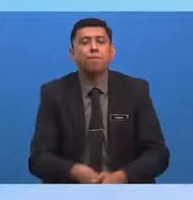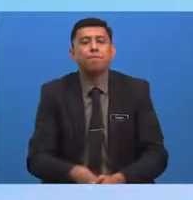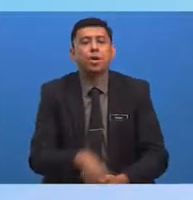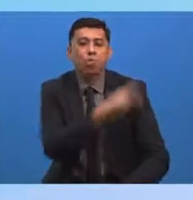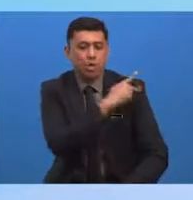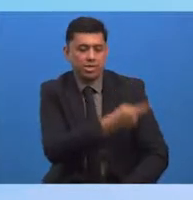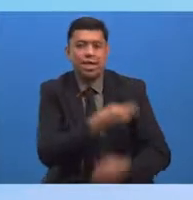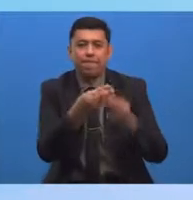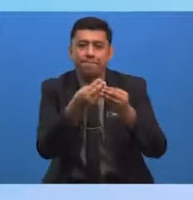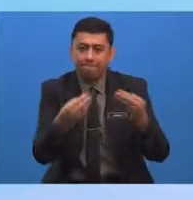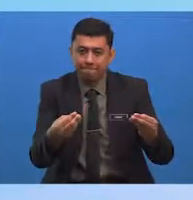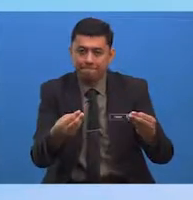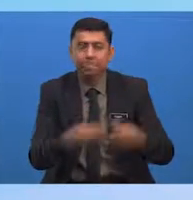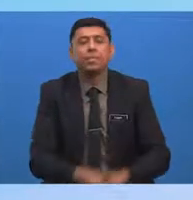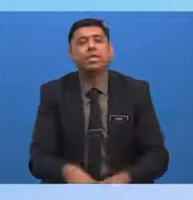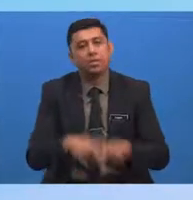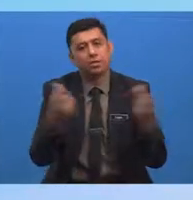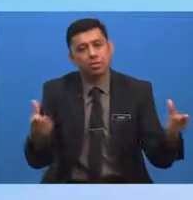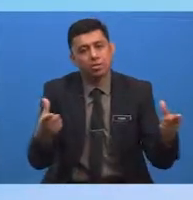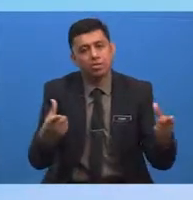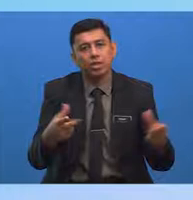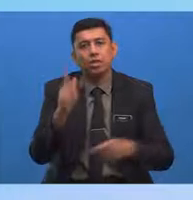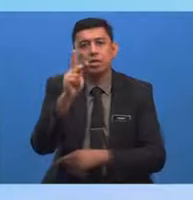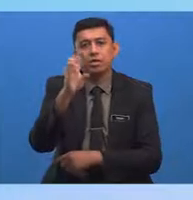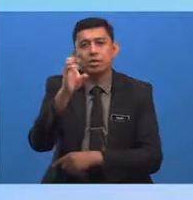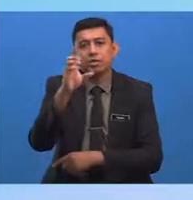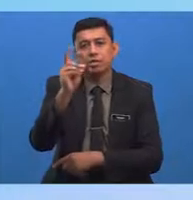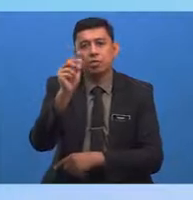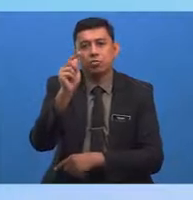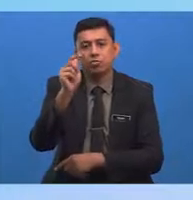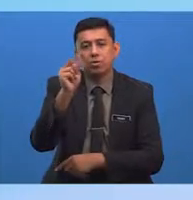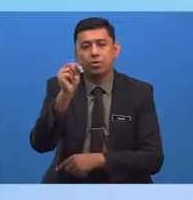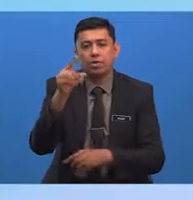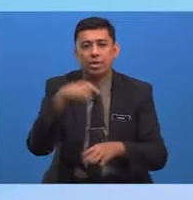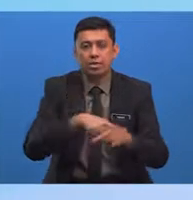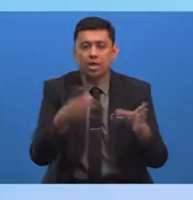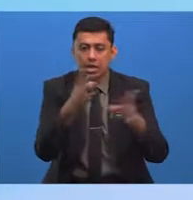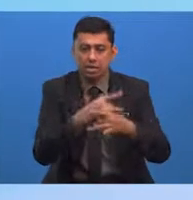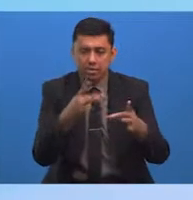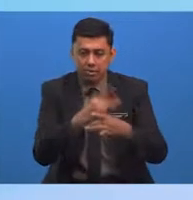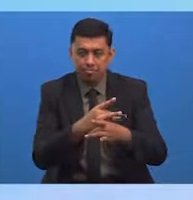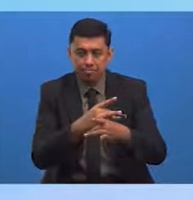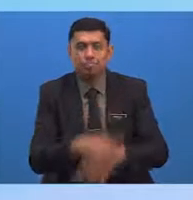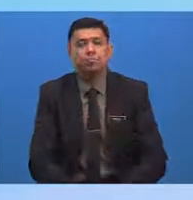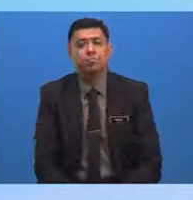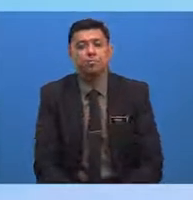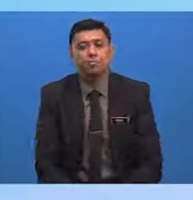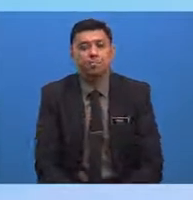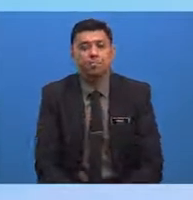tanah. Selain itu, sistem kedatuan turut dilaksanakan dalam pentadbiran tempatan di